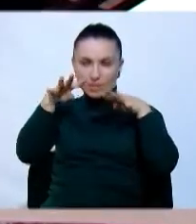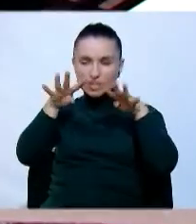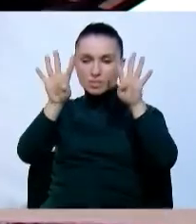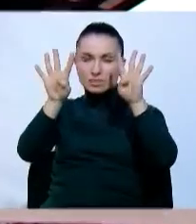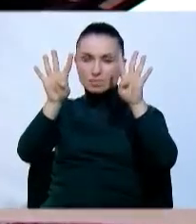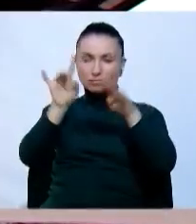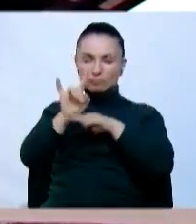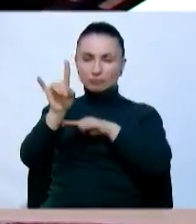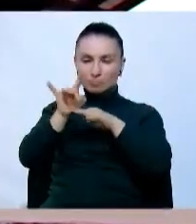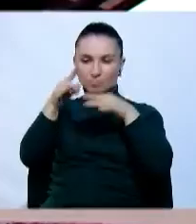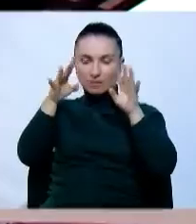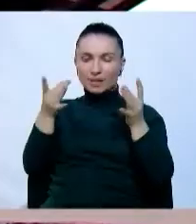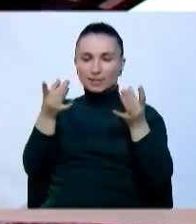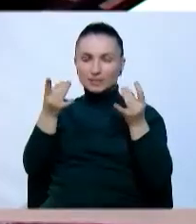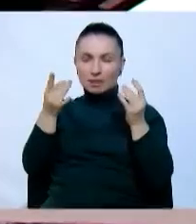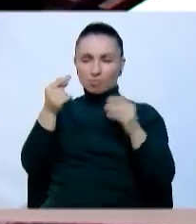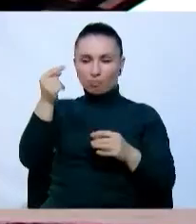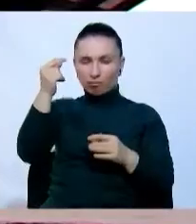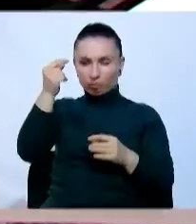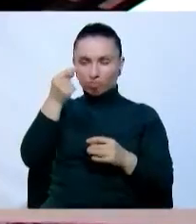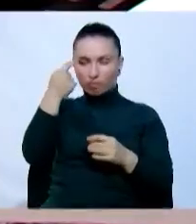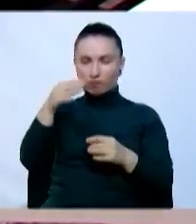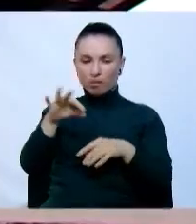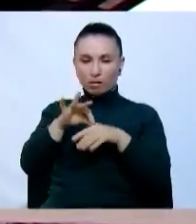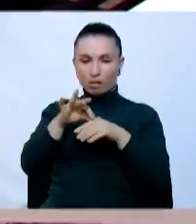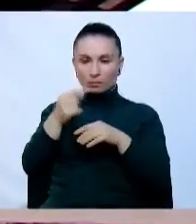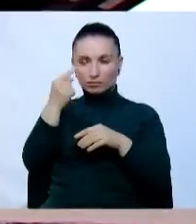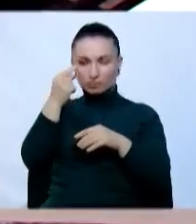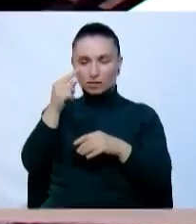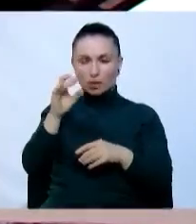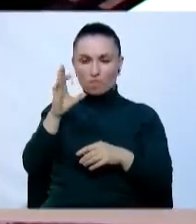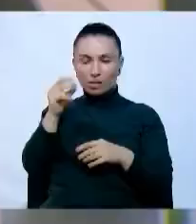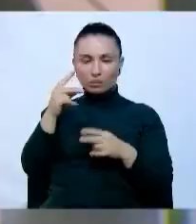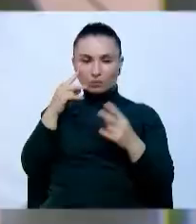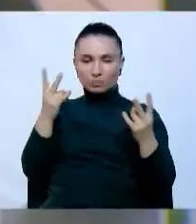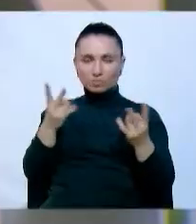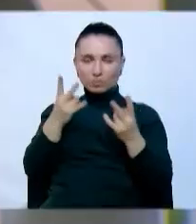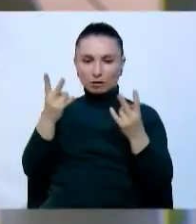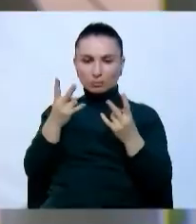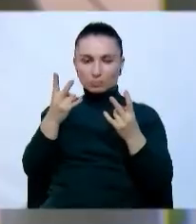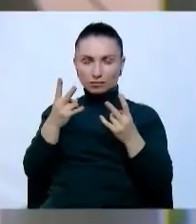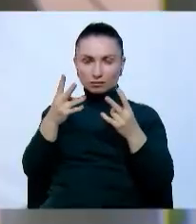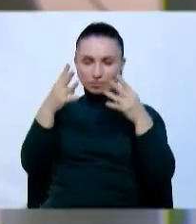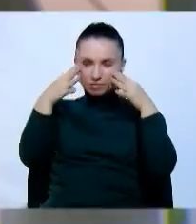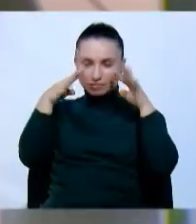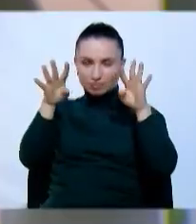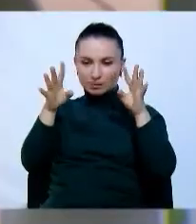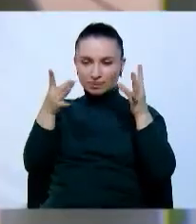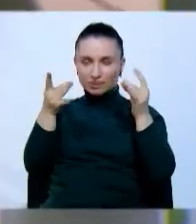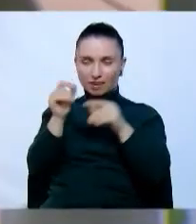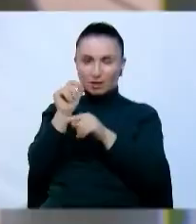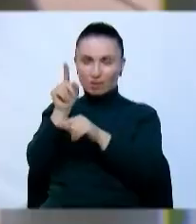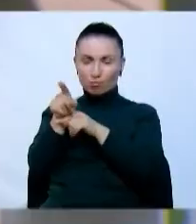თუმცა წებოს საშუალებით მოხდა დამწვრობა რქოვანის. ანუ წამწამების დასაკრავად გამოყენებული წებო